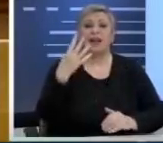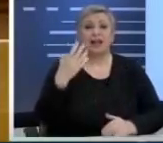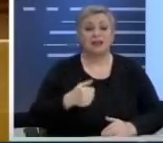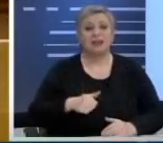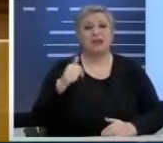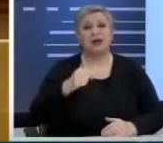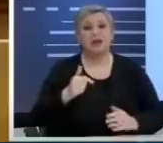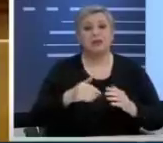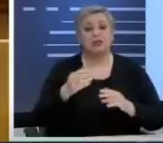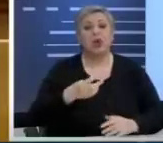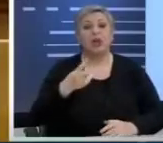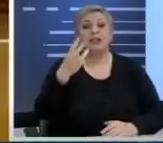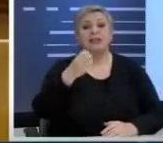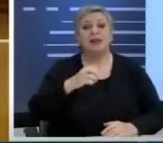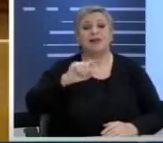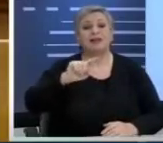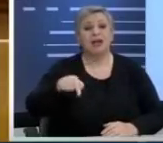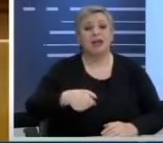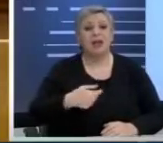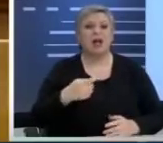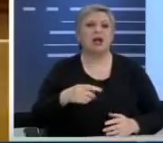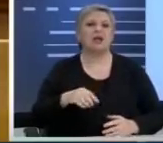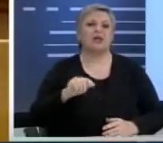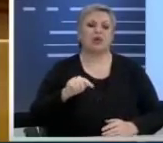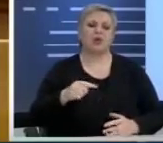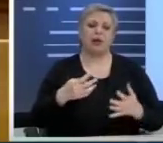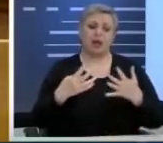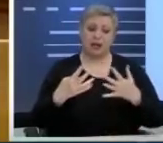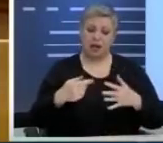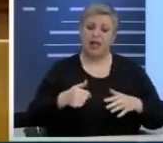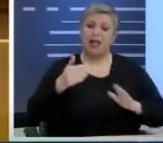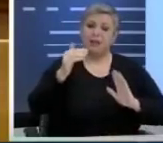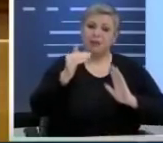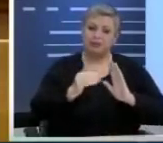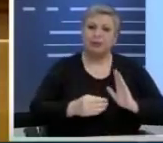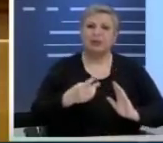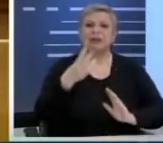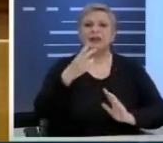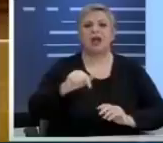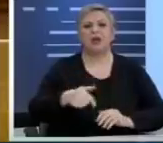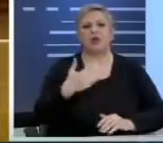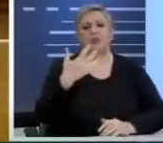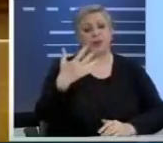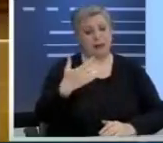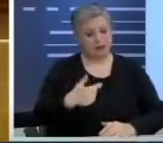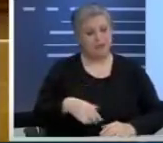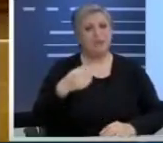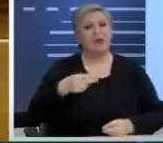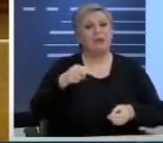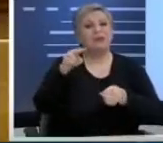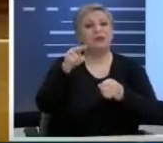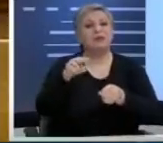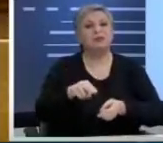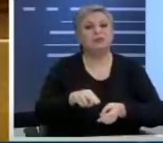στο 39,9% και εμείς το έχουμε μειώσει 3,5%. Και έχουμε μειώσει και το